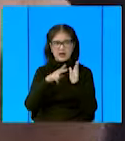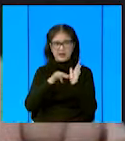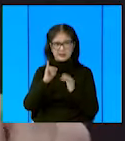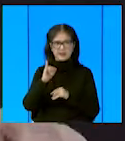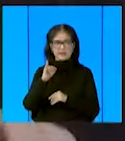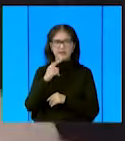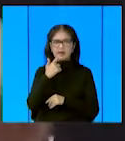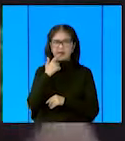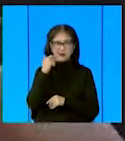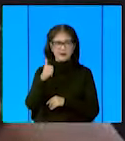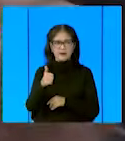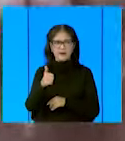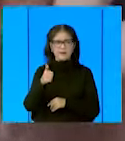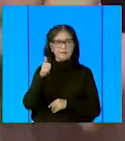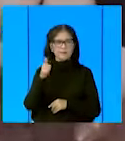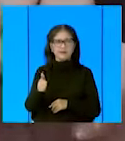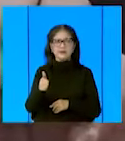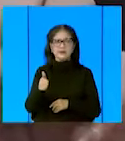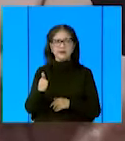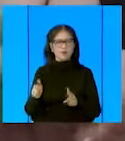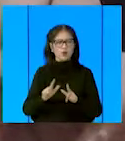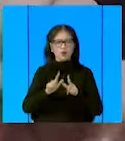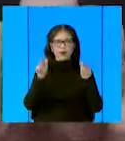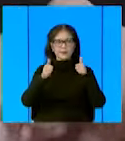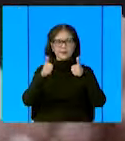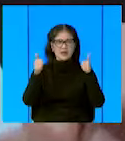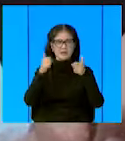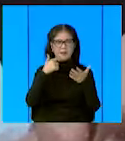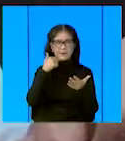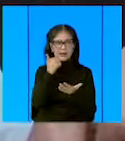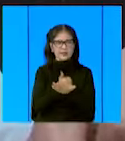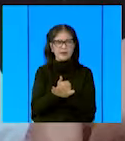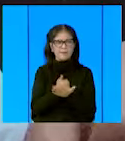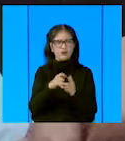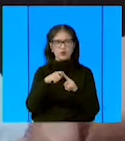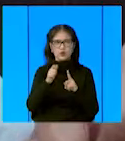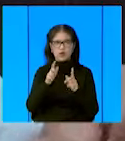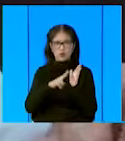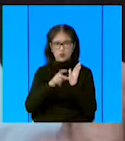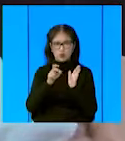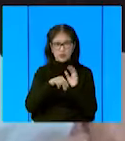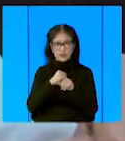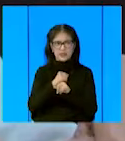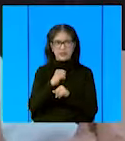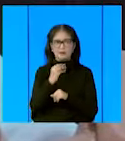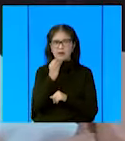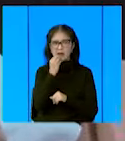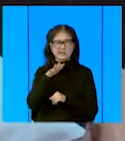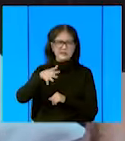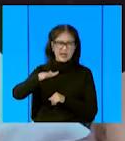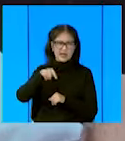Rasanya ini luar biasa, mantap juga, ini unik mas. Rumah makan itu jarang-jarang ada